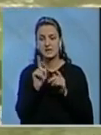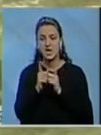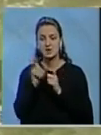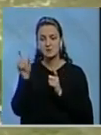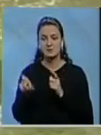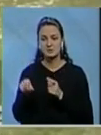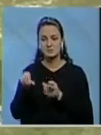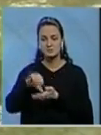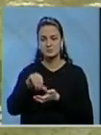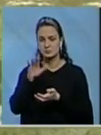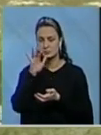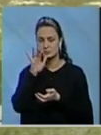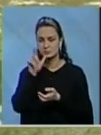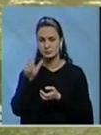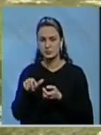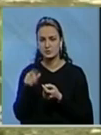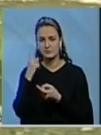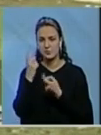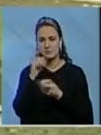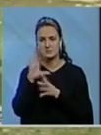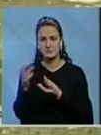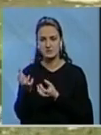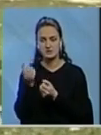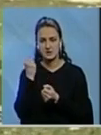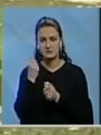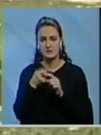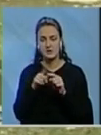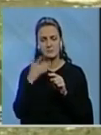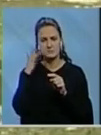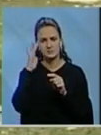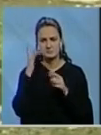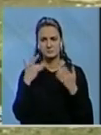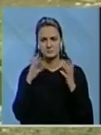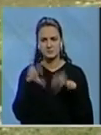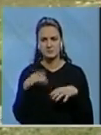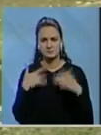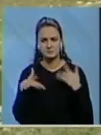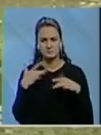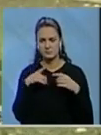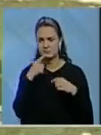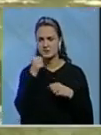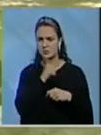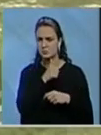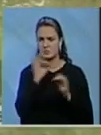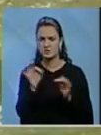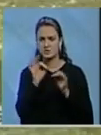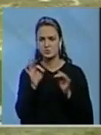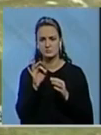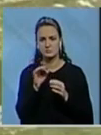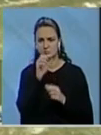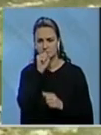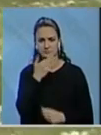დროს გაკეთებული ჩანაწერებიც კი წაართვა. Ამერიკის პრეზიდენტი ბრალდებებს უარყოფს და აცხადებს, რომ საიდუმლოდ არაფერს